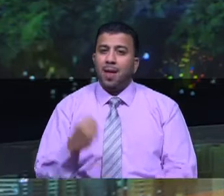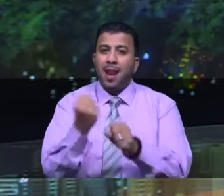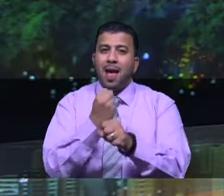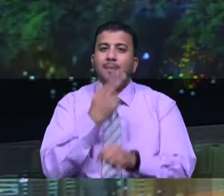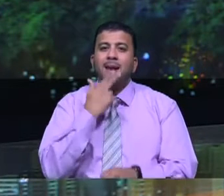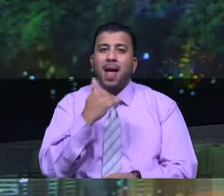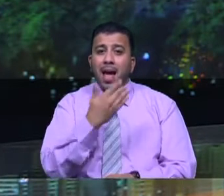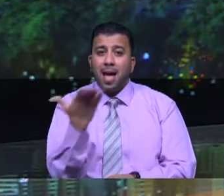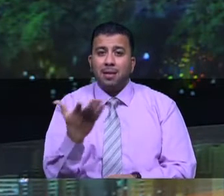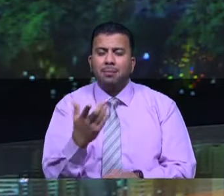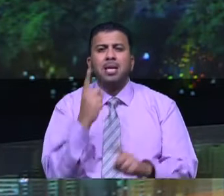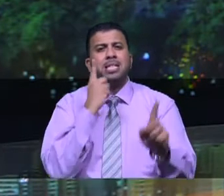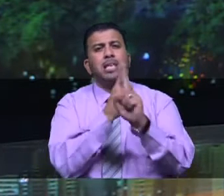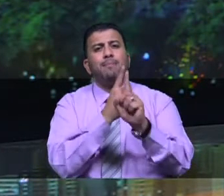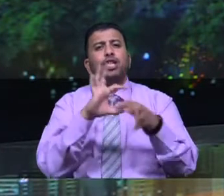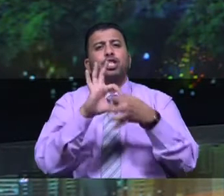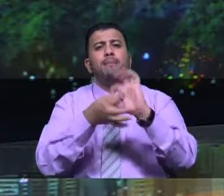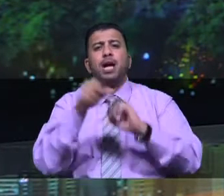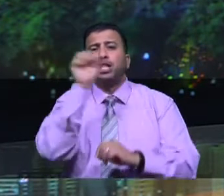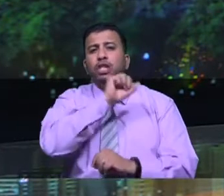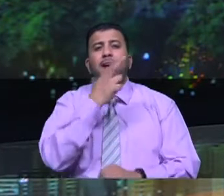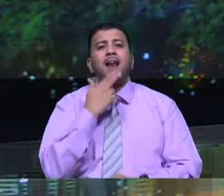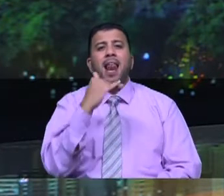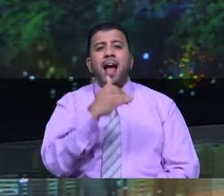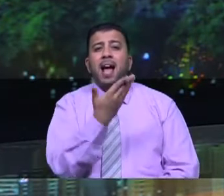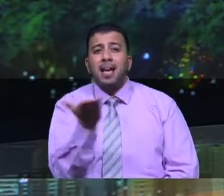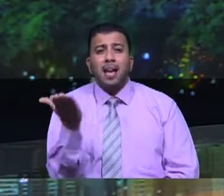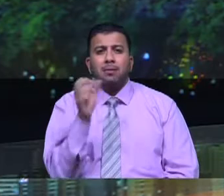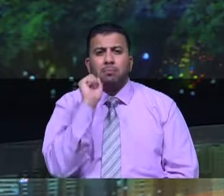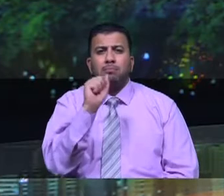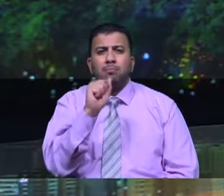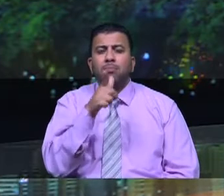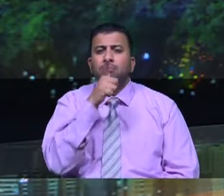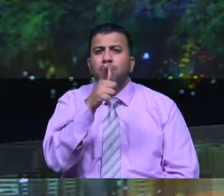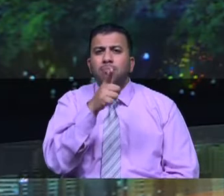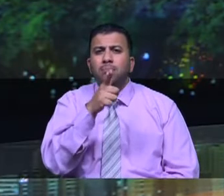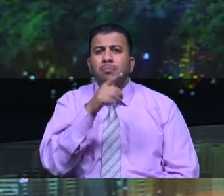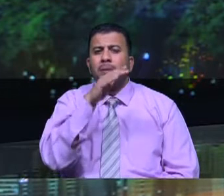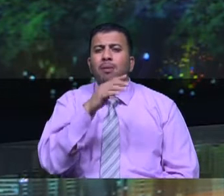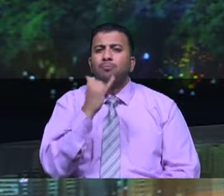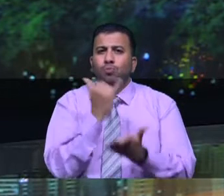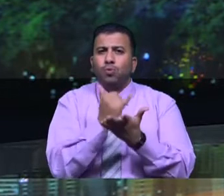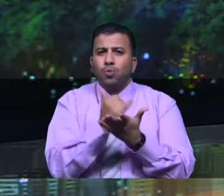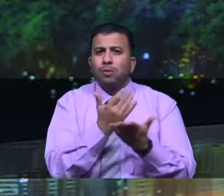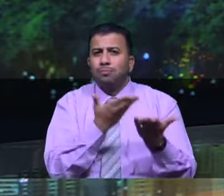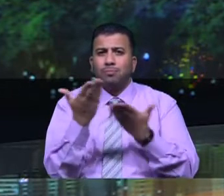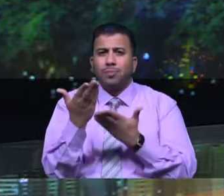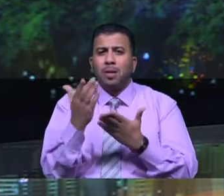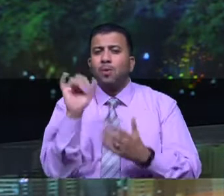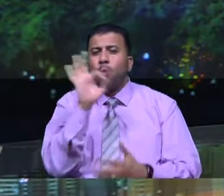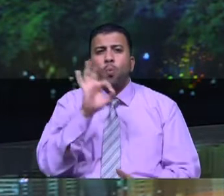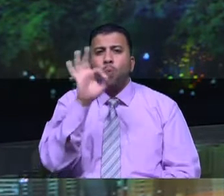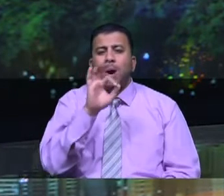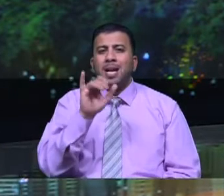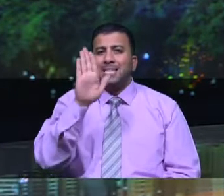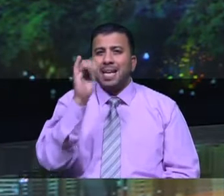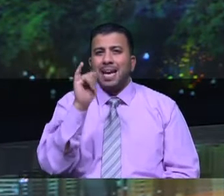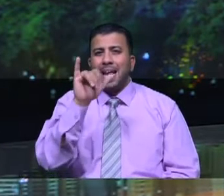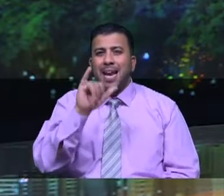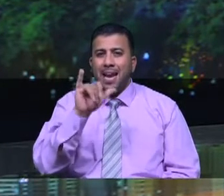إلى العمل الخيري، حيث استقبلت جمعية الشارقة الخيرية مكفوليها الأيتام من جمهورية سريلانكا